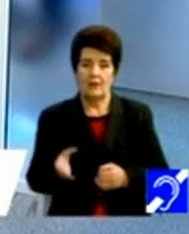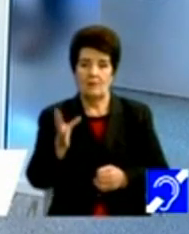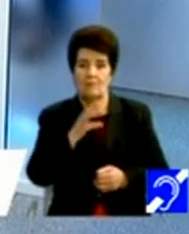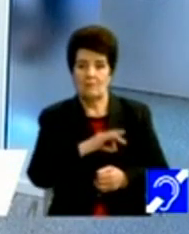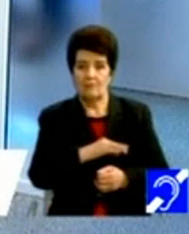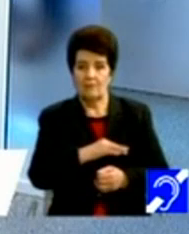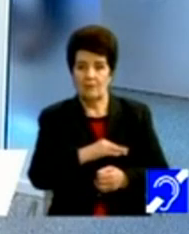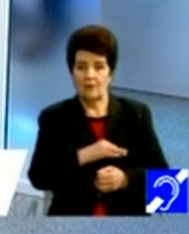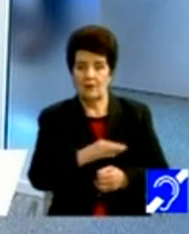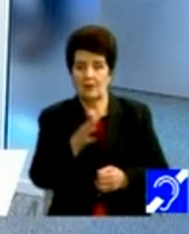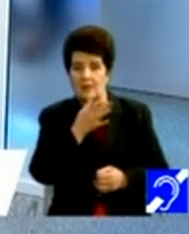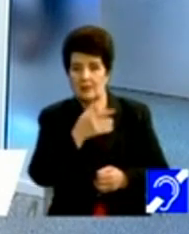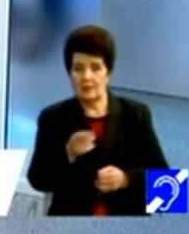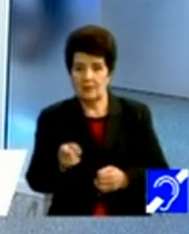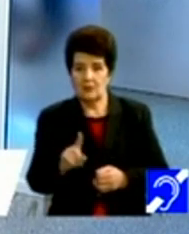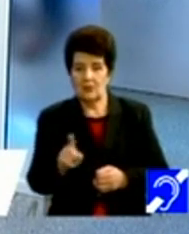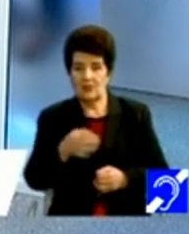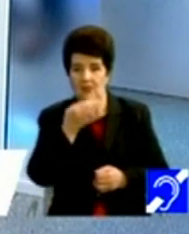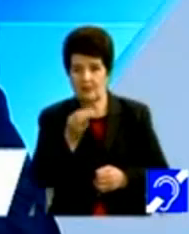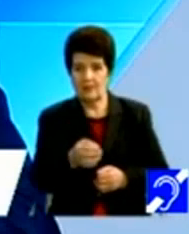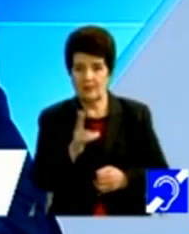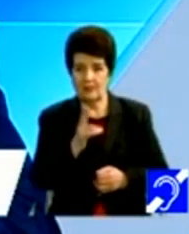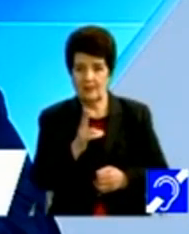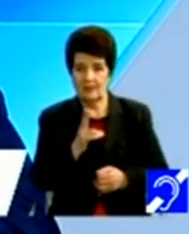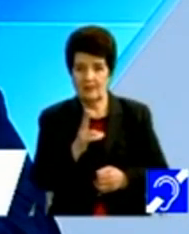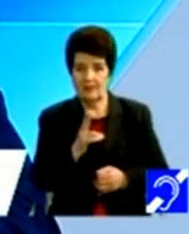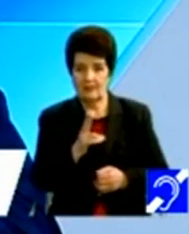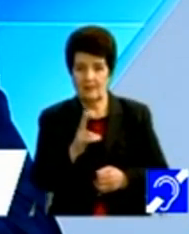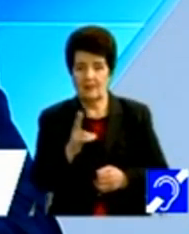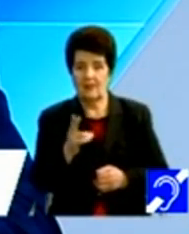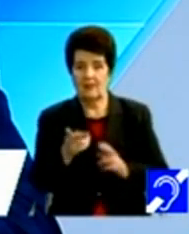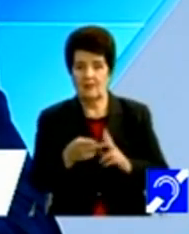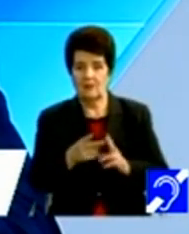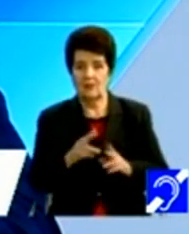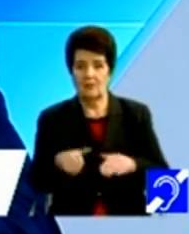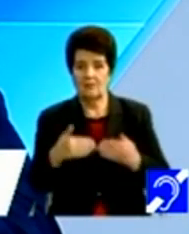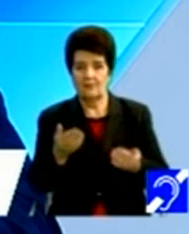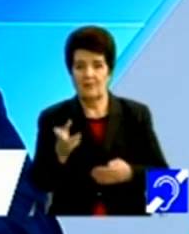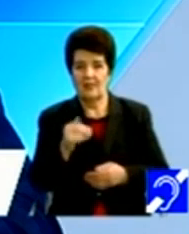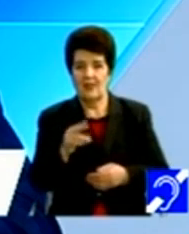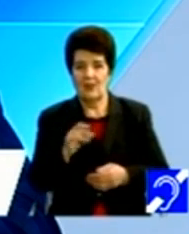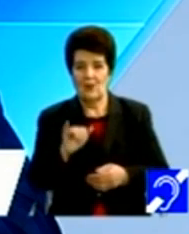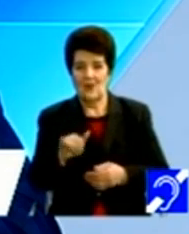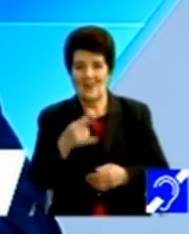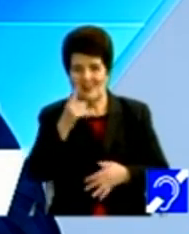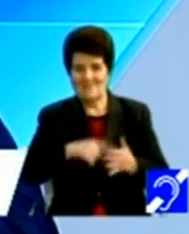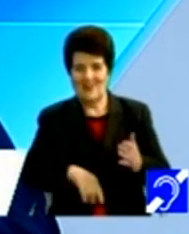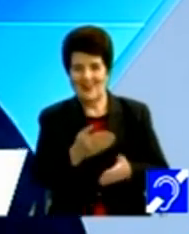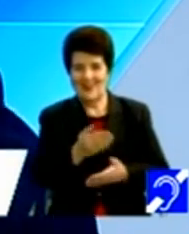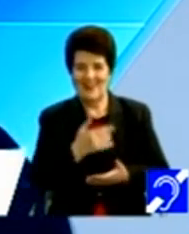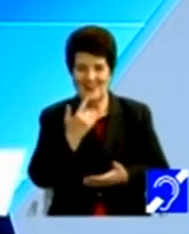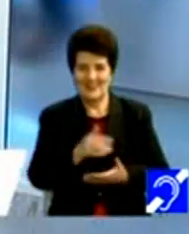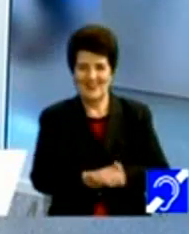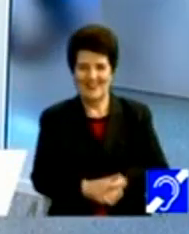meu coincide fix cu ceea ce a zis domnul Țicu. Sper că în turul 2 până-l va vota pe Deliu. Da,